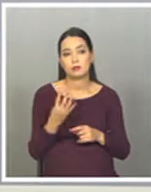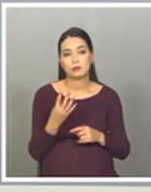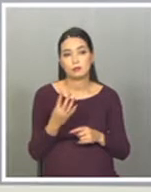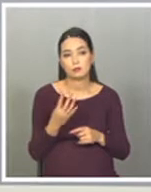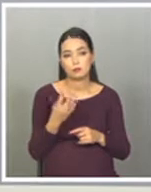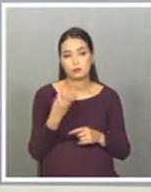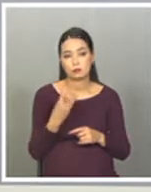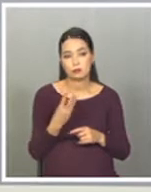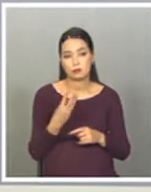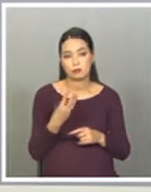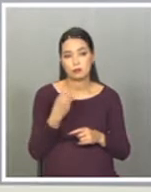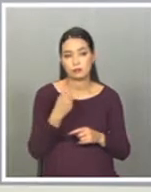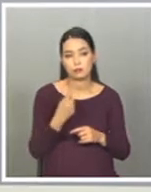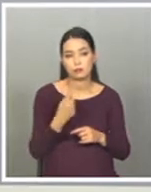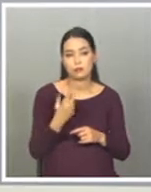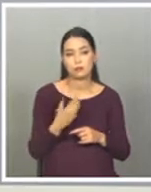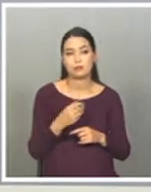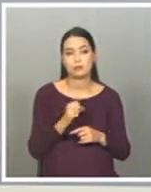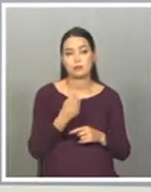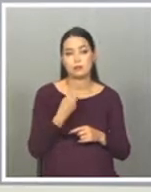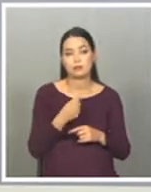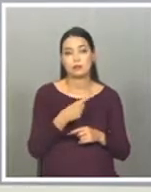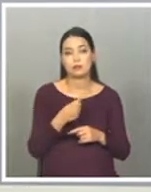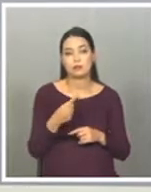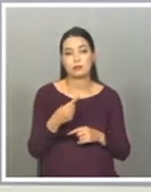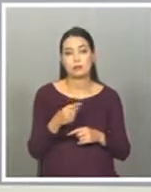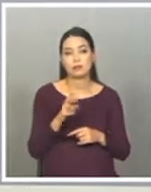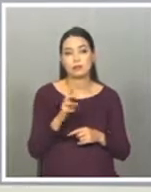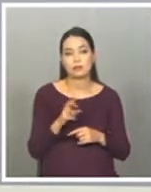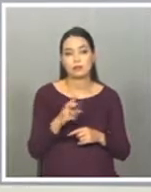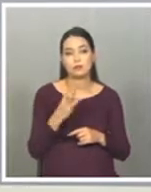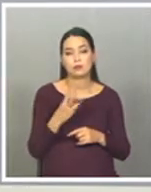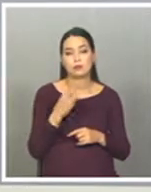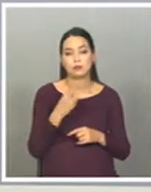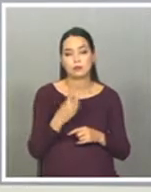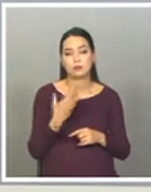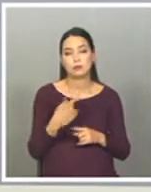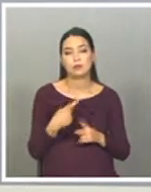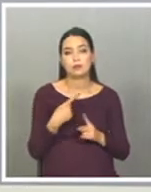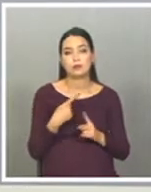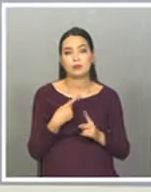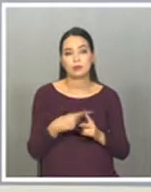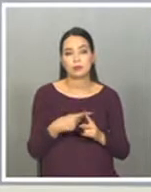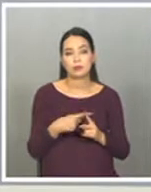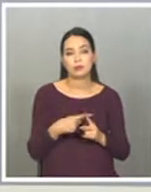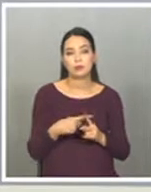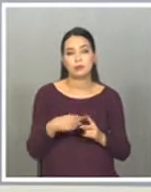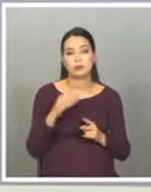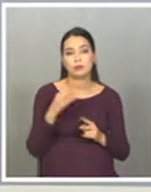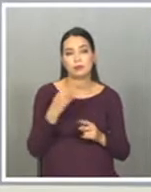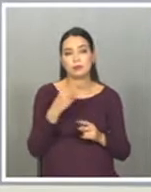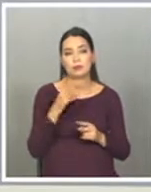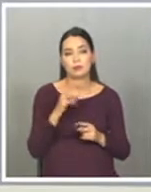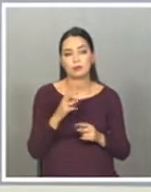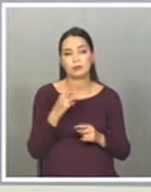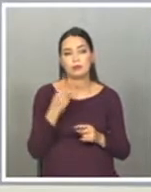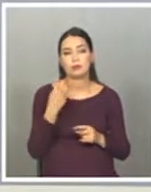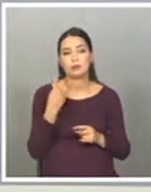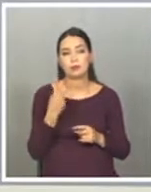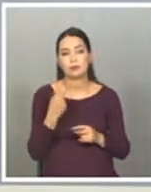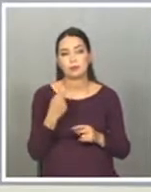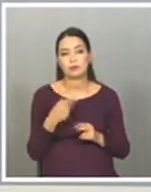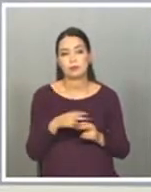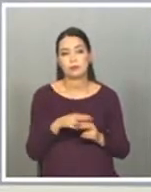дәрісі мен б-ның 3-тен 2 дәрісінің айырмасы және қосылған алымында 2 көбейтілген б-ның 3-тен 1 дәрісі